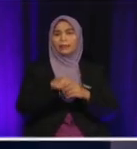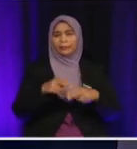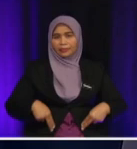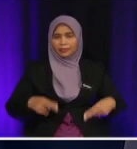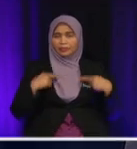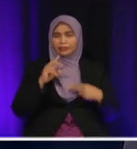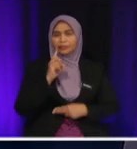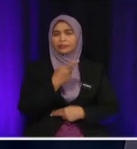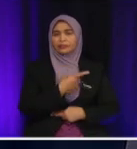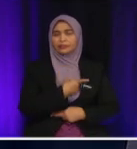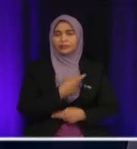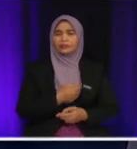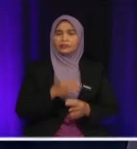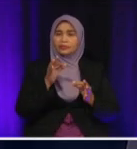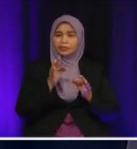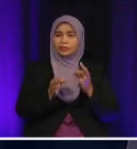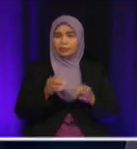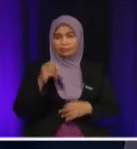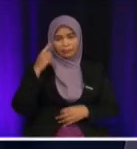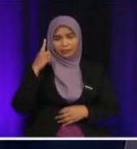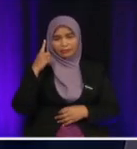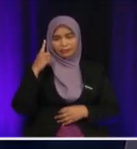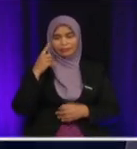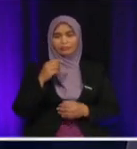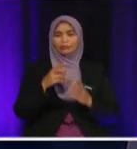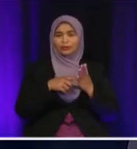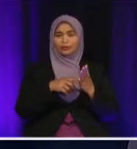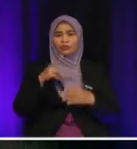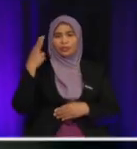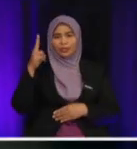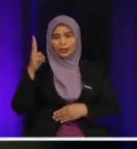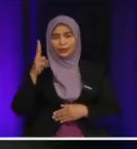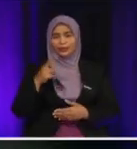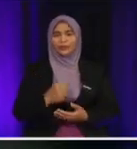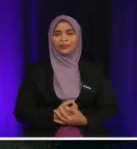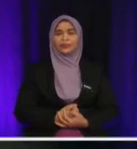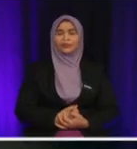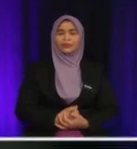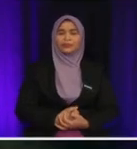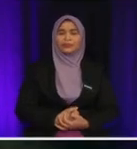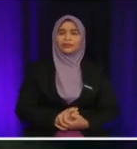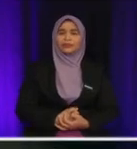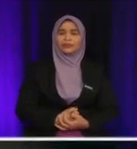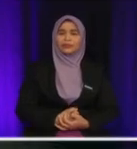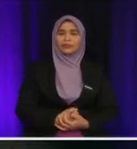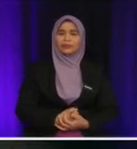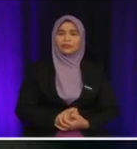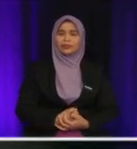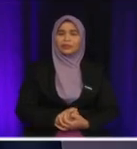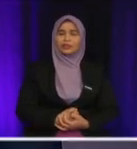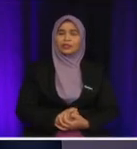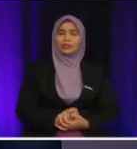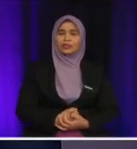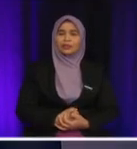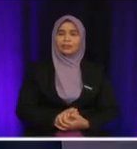Okey. Boleh faham ya? Okey. Kalau faham, jangan lupa angkat hijau. Iman sendiri faham tak? Okey. Faham, Ustaz. Okey. Seterusnya. Okey.